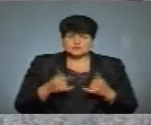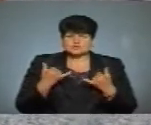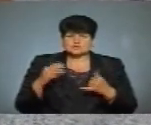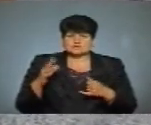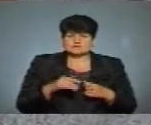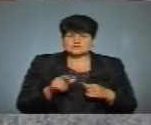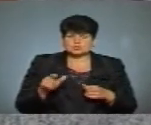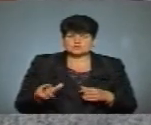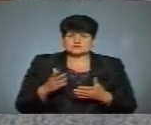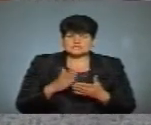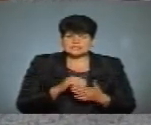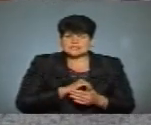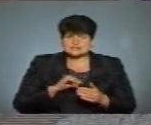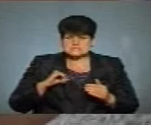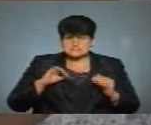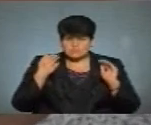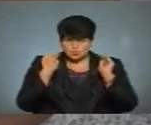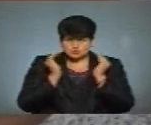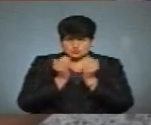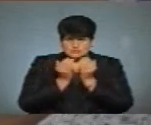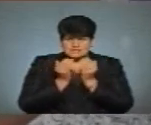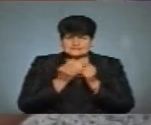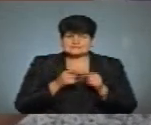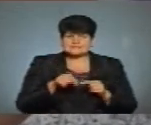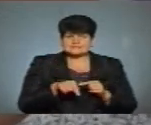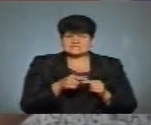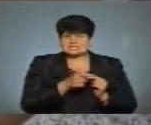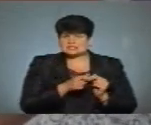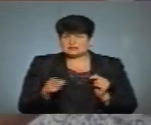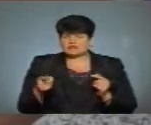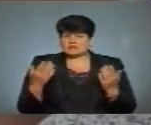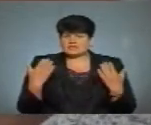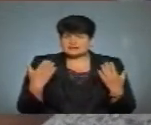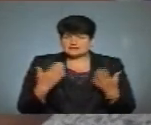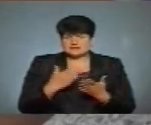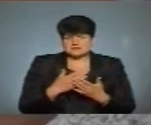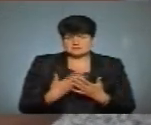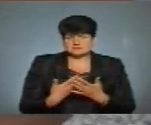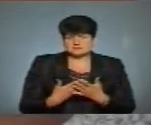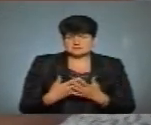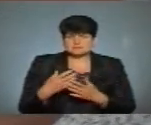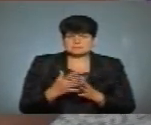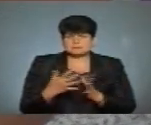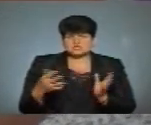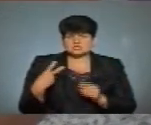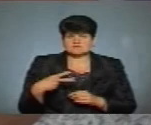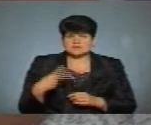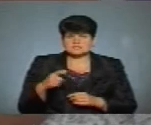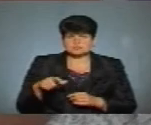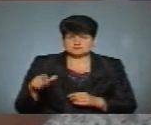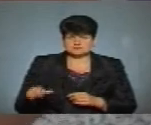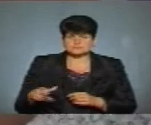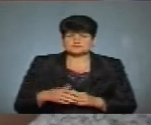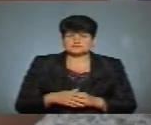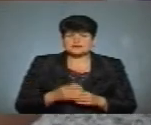є сьогодні знаходяться на самоізоляції. За ці вихідні це є орієнтовно десь більше 20 осіб, вже більше 20